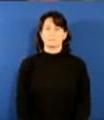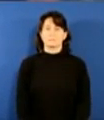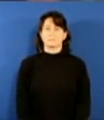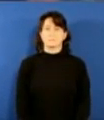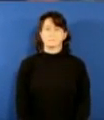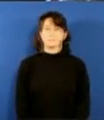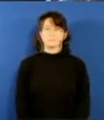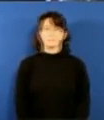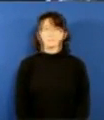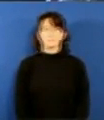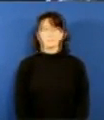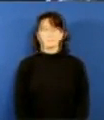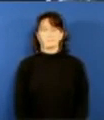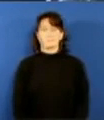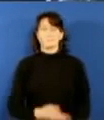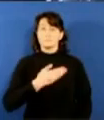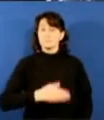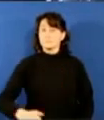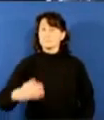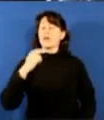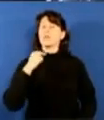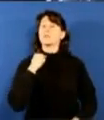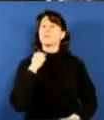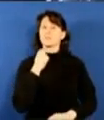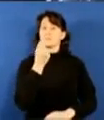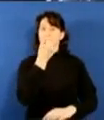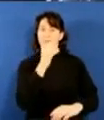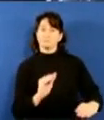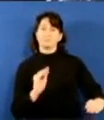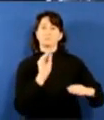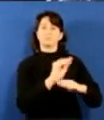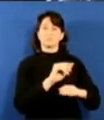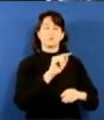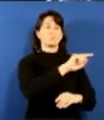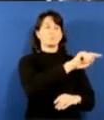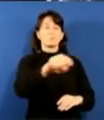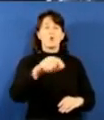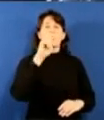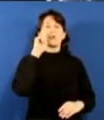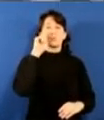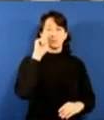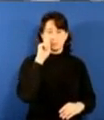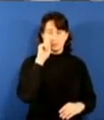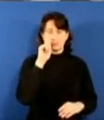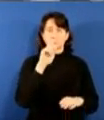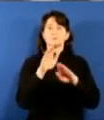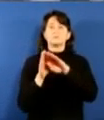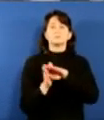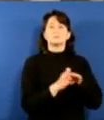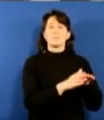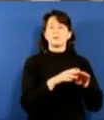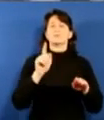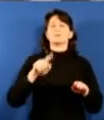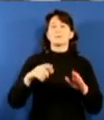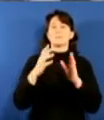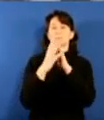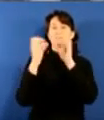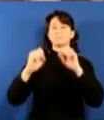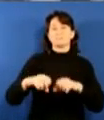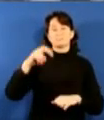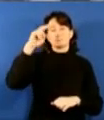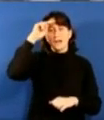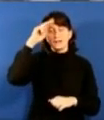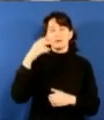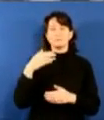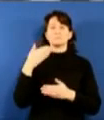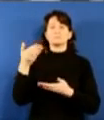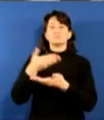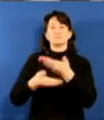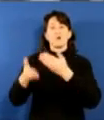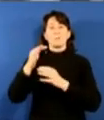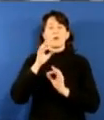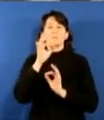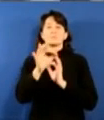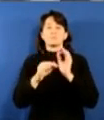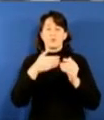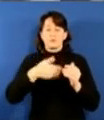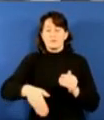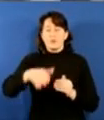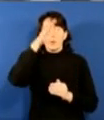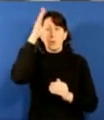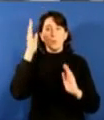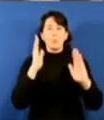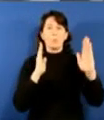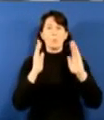Muskizeko Elpobal Burdinola eta Bilboko Arte Berreginen Museoarekin 2012ko programetako jarduera batzuk